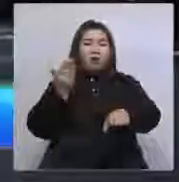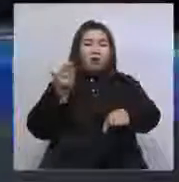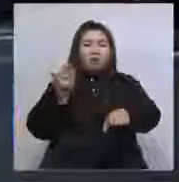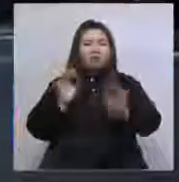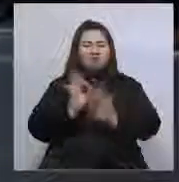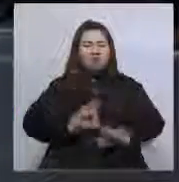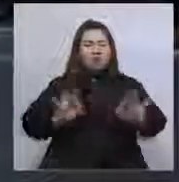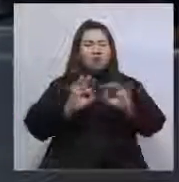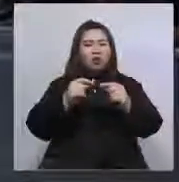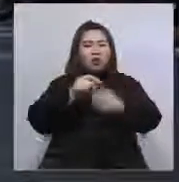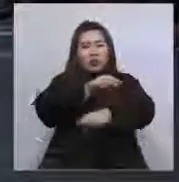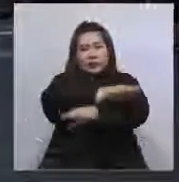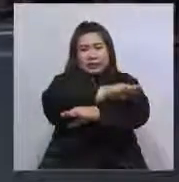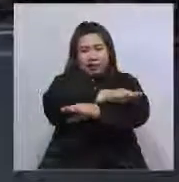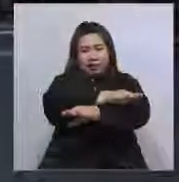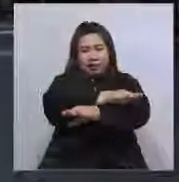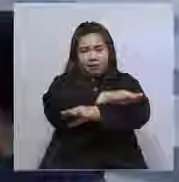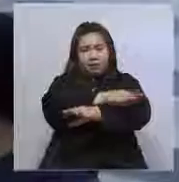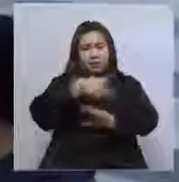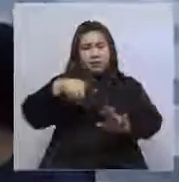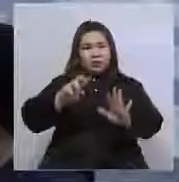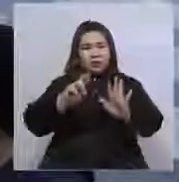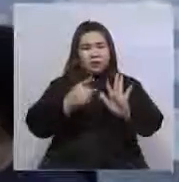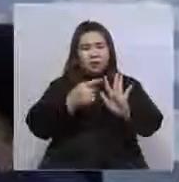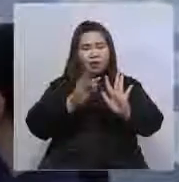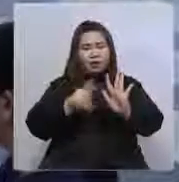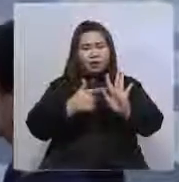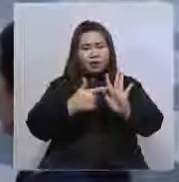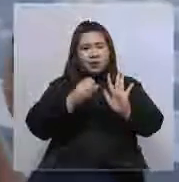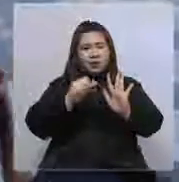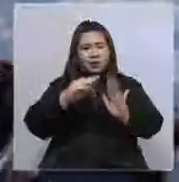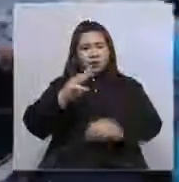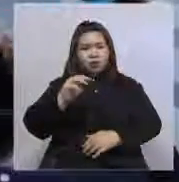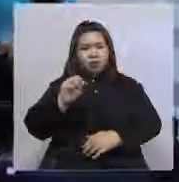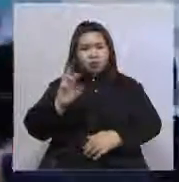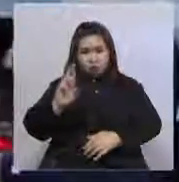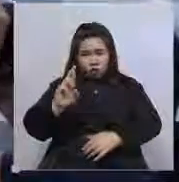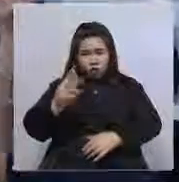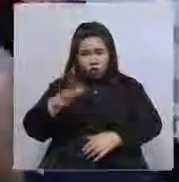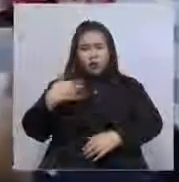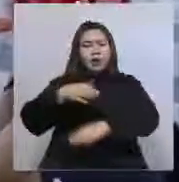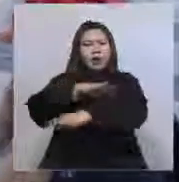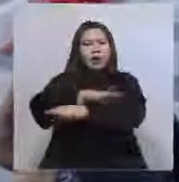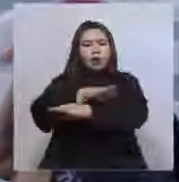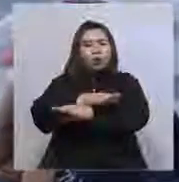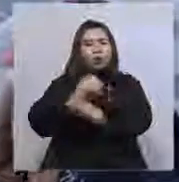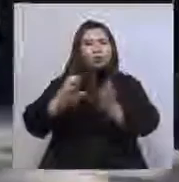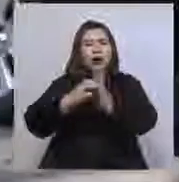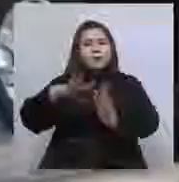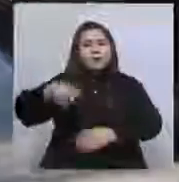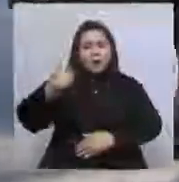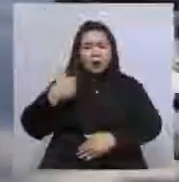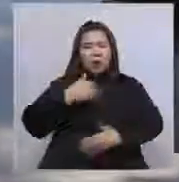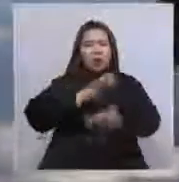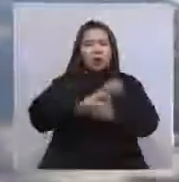โดยเฉพาะบริเวณ4แยกถนนประชาสโมสรตัดเข้ากับถนนกลางเมืองเนื่องจากถนนเส้นนี้เป็นที่ตั้งของโร